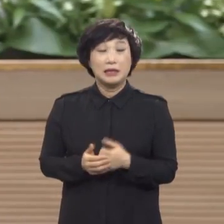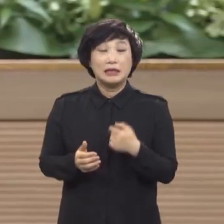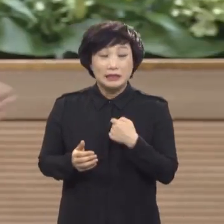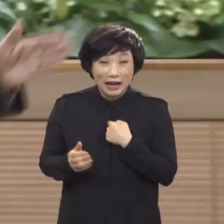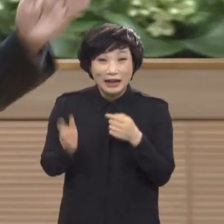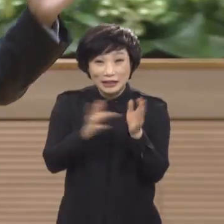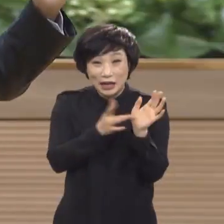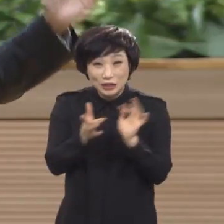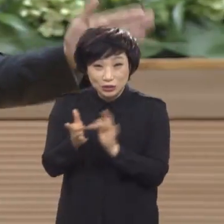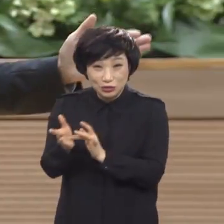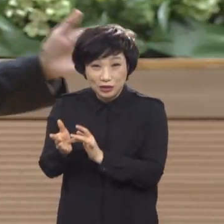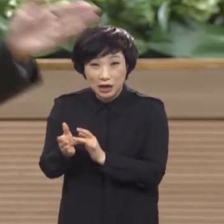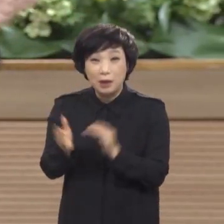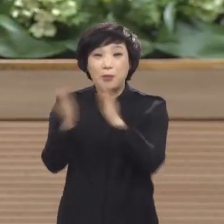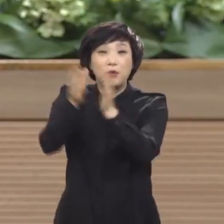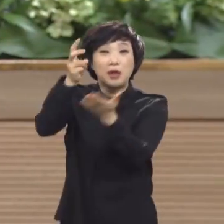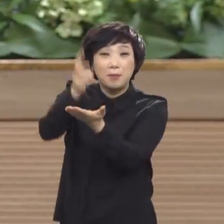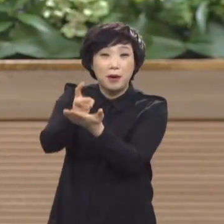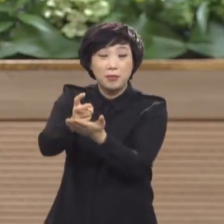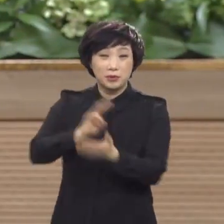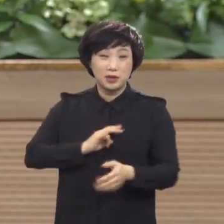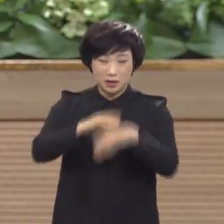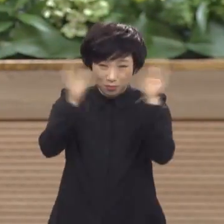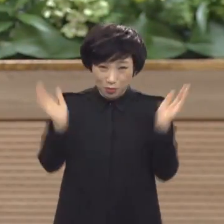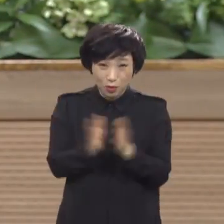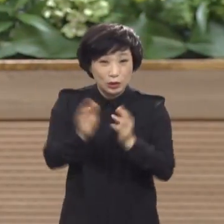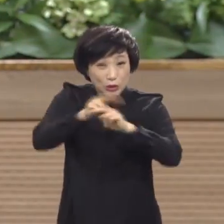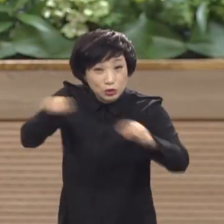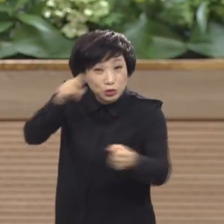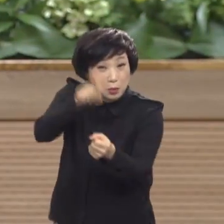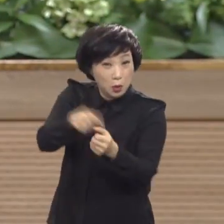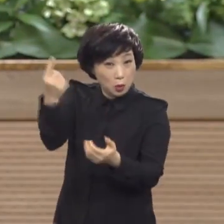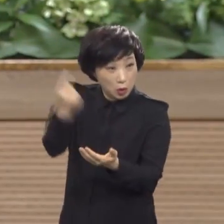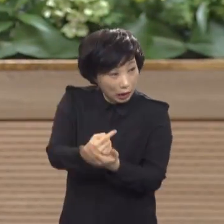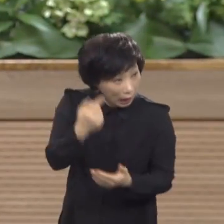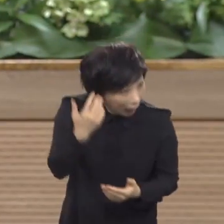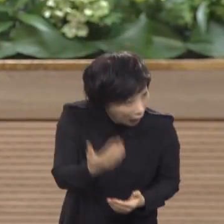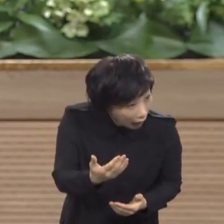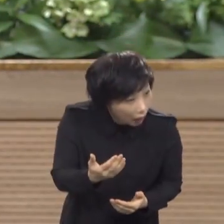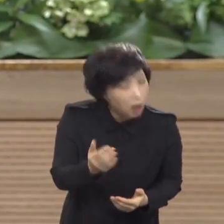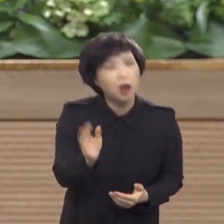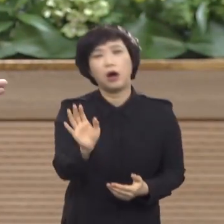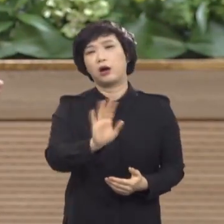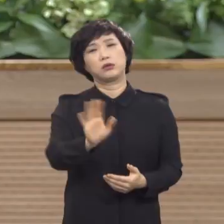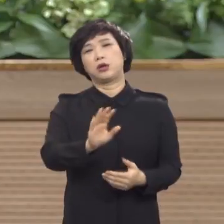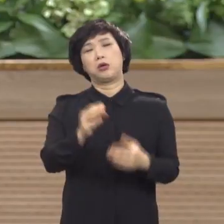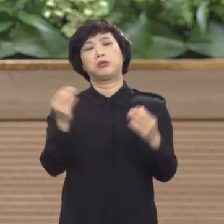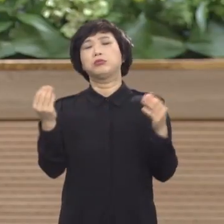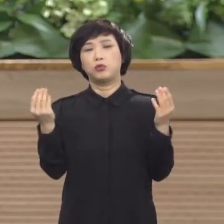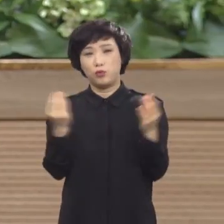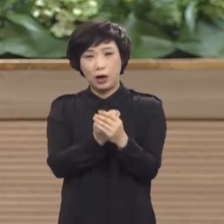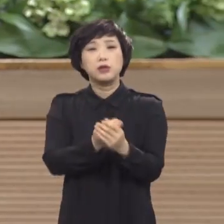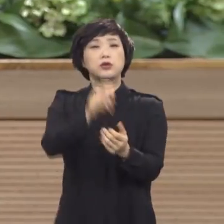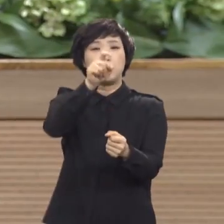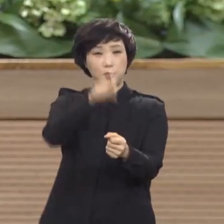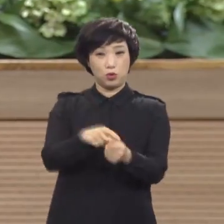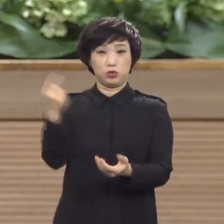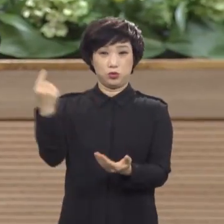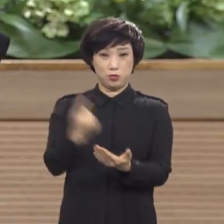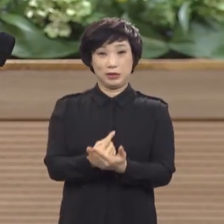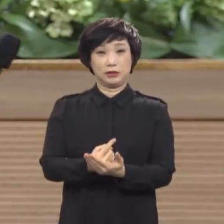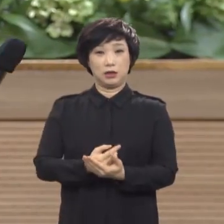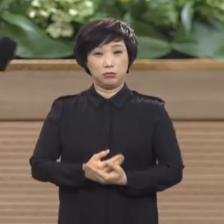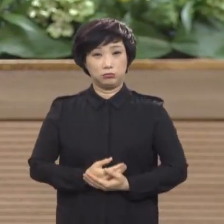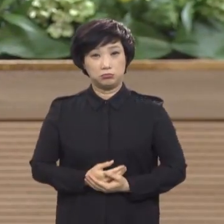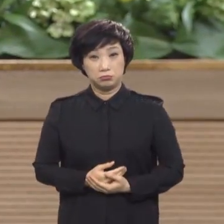내가 율법이나 선지자를 폐하러 온 줄로 아느냐? 아니다. 완전케